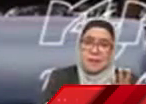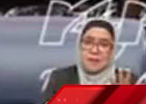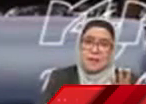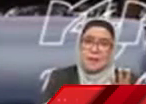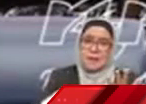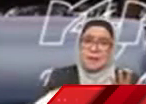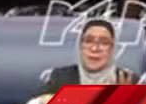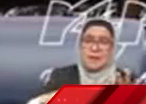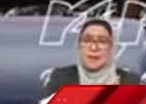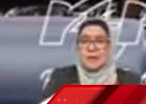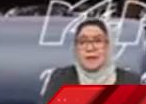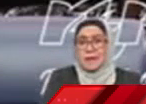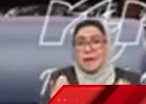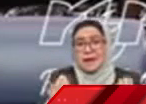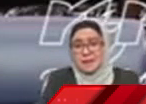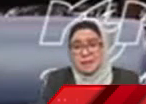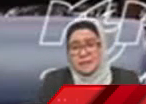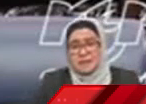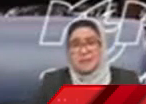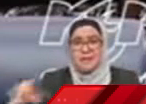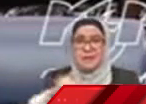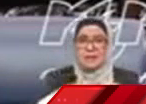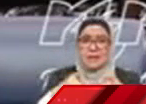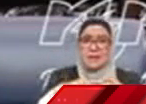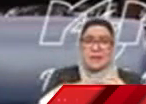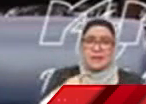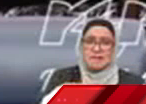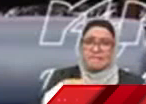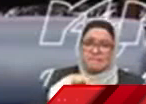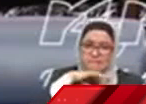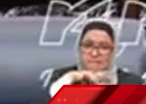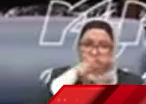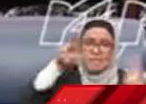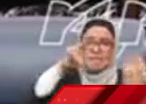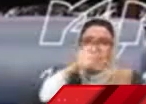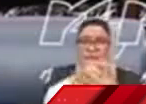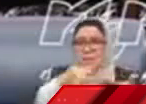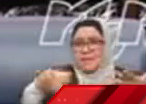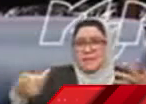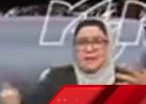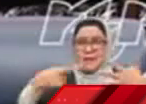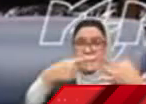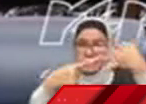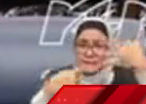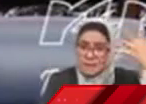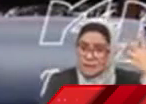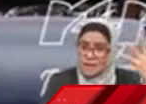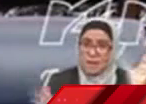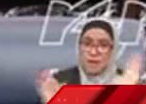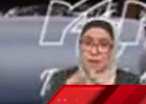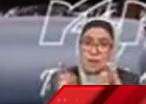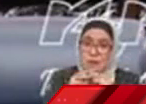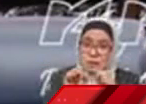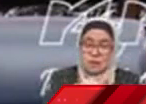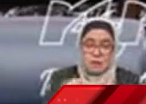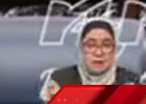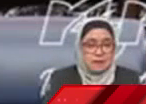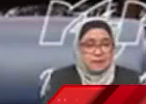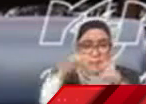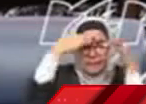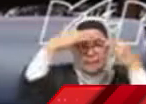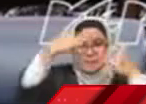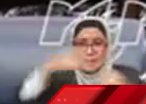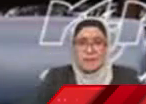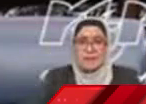position antara lain masyarakat tersebut juga telah memutuskan bahwa